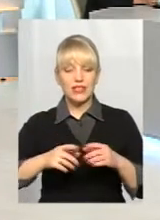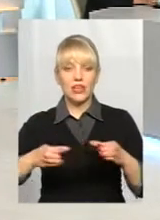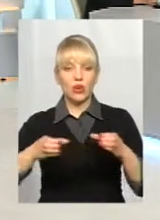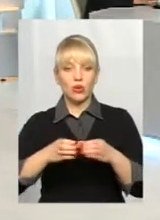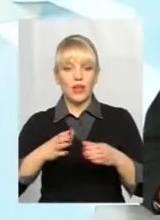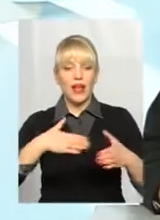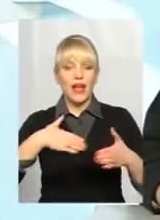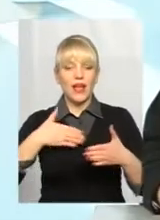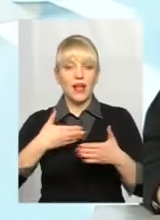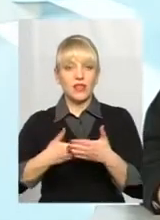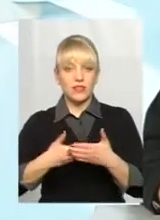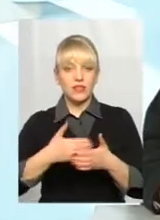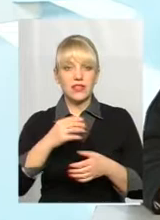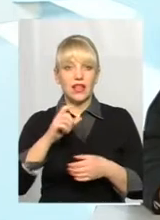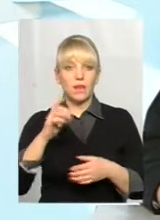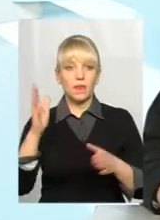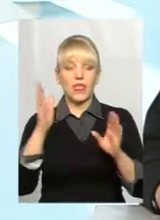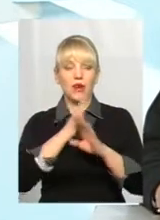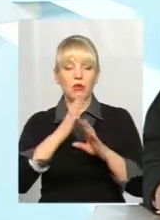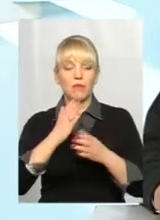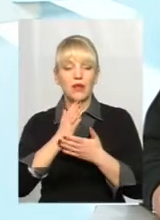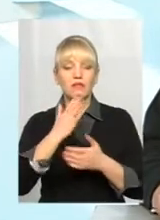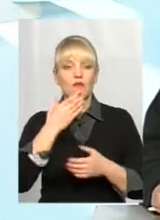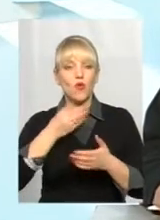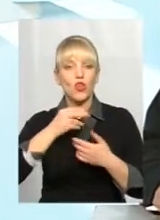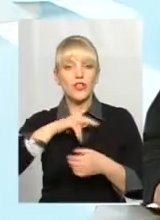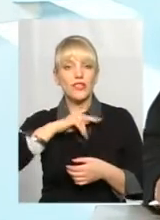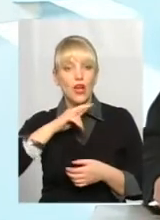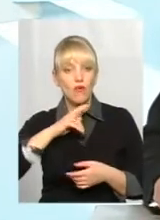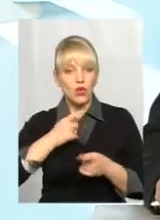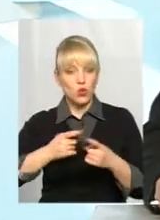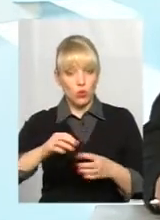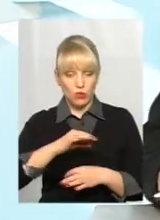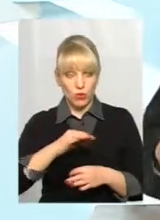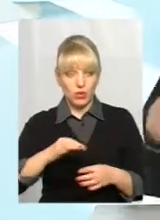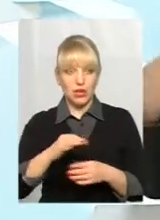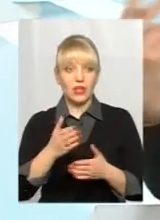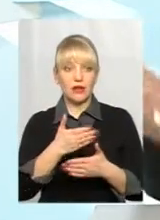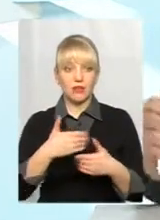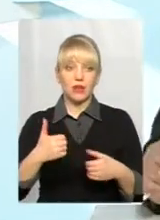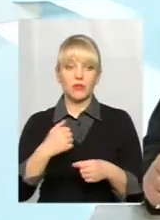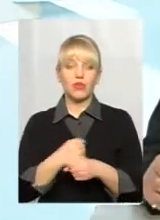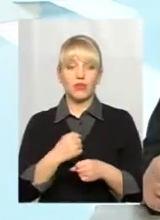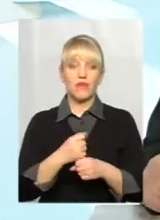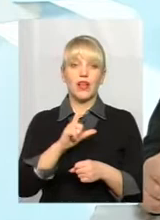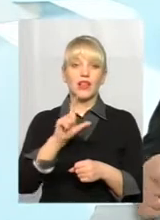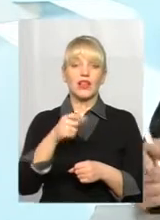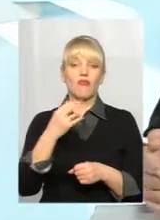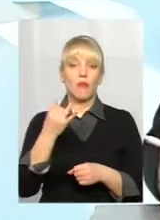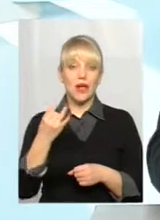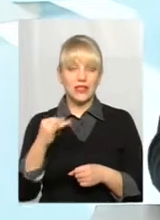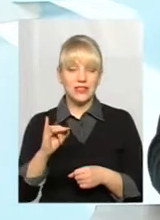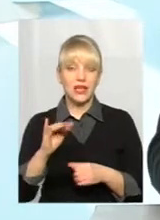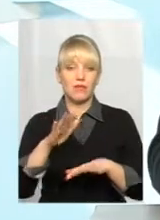активісти, вони там мали свої зауваження до проєкту і піднімали. Ми працювали з Європейським банком реконструкції